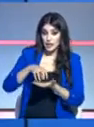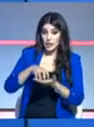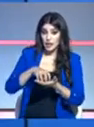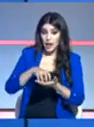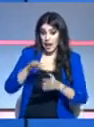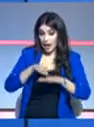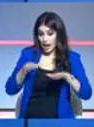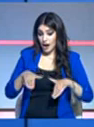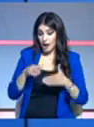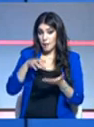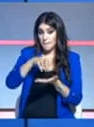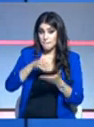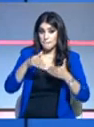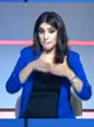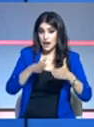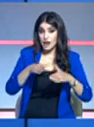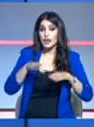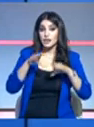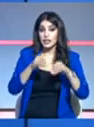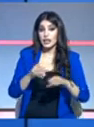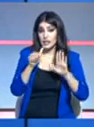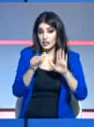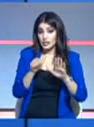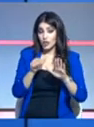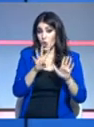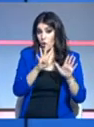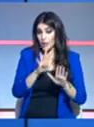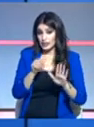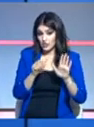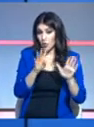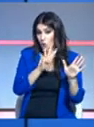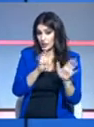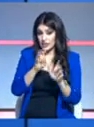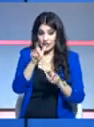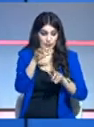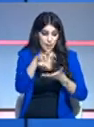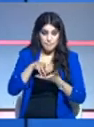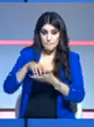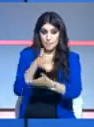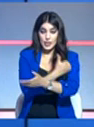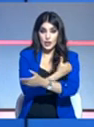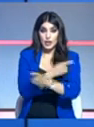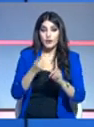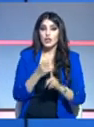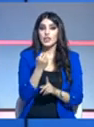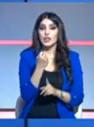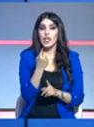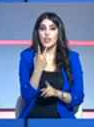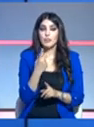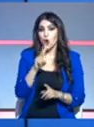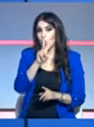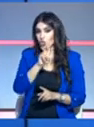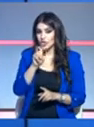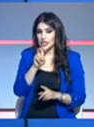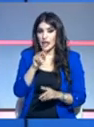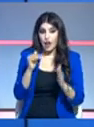اخر مركز اللي هو سقيه الزيت 96 مركز، القدره الاسبوعيه نتاعهم 320,000. القدره